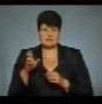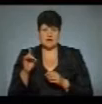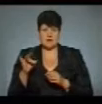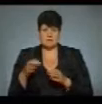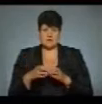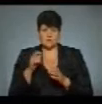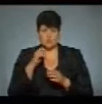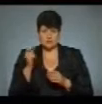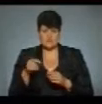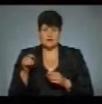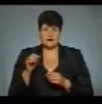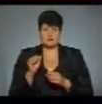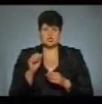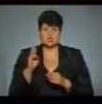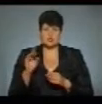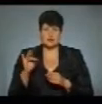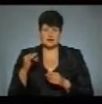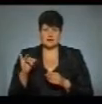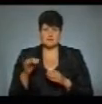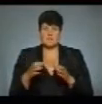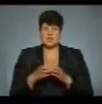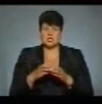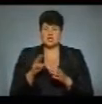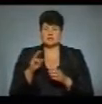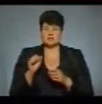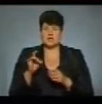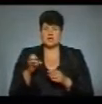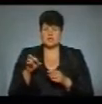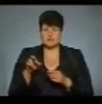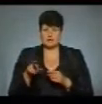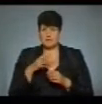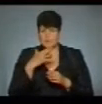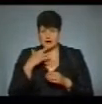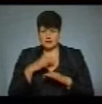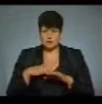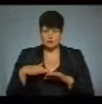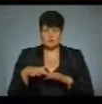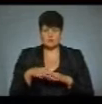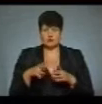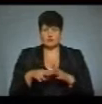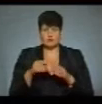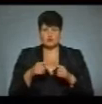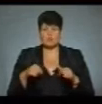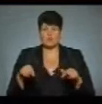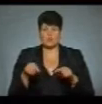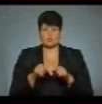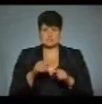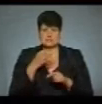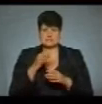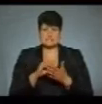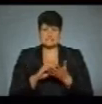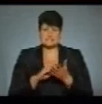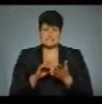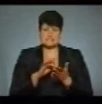вибори від політичної партії «Партія Шарія» в загальнодержавному багатомандатному виборчому окрузі, повідомила секретар Центральної